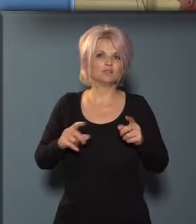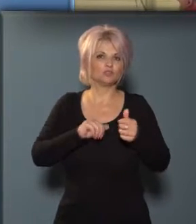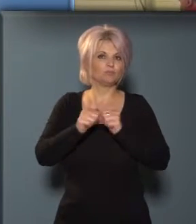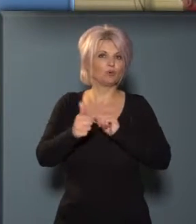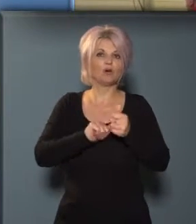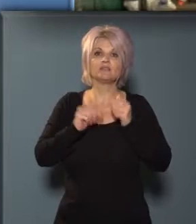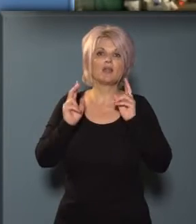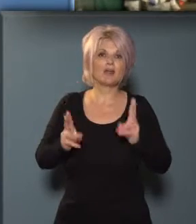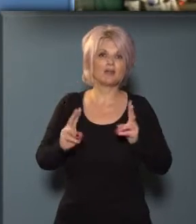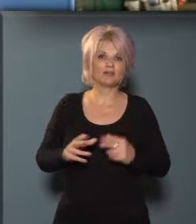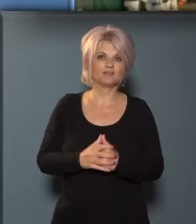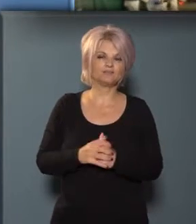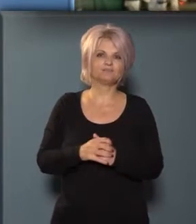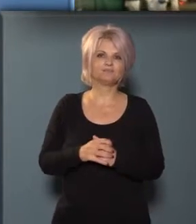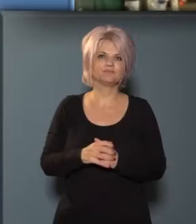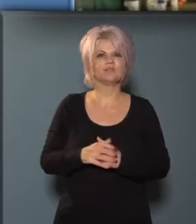itt űzni?